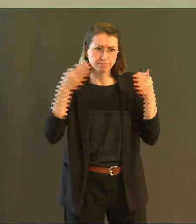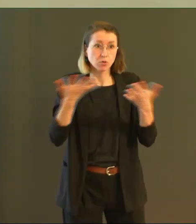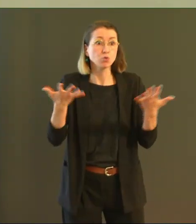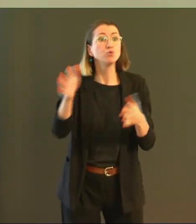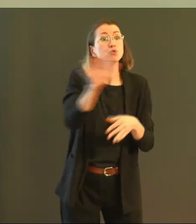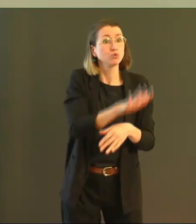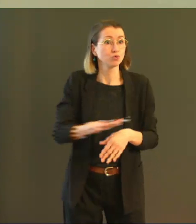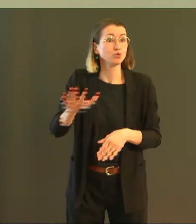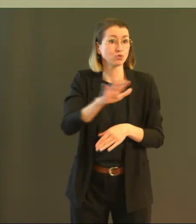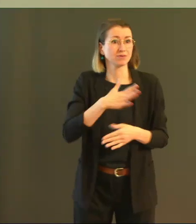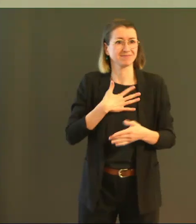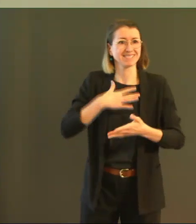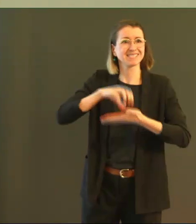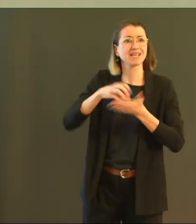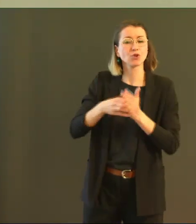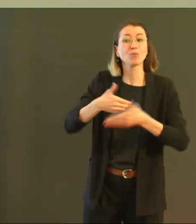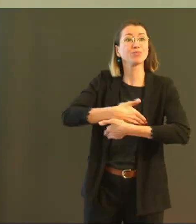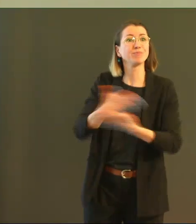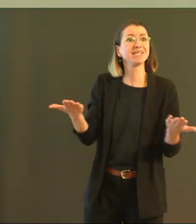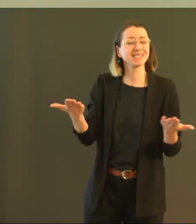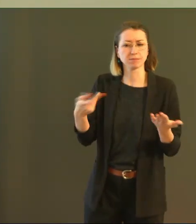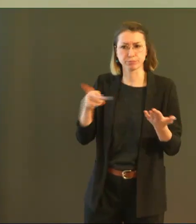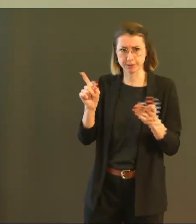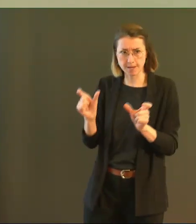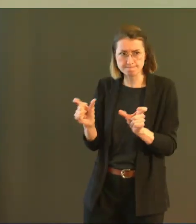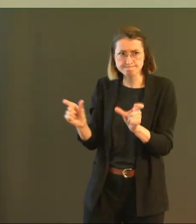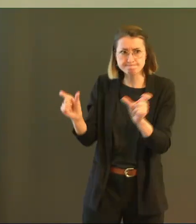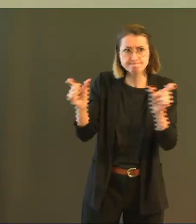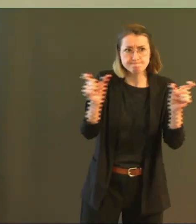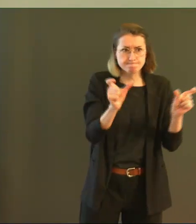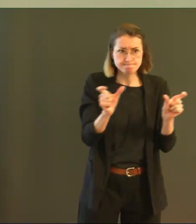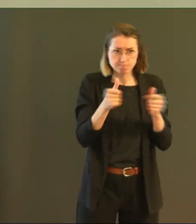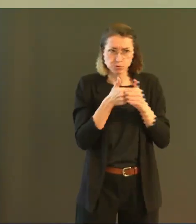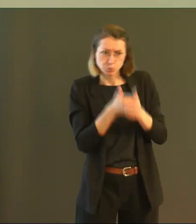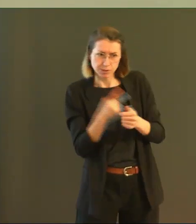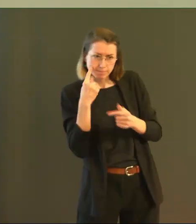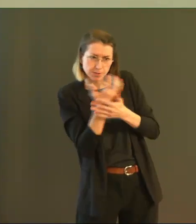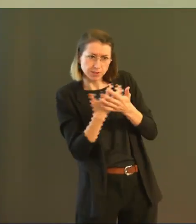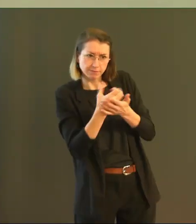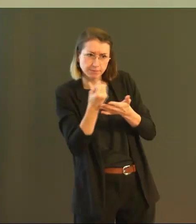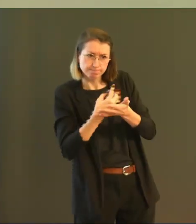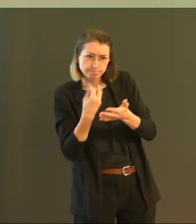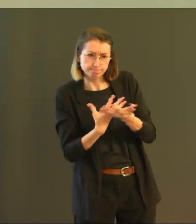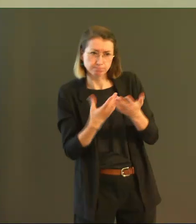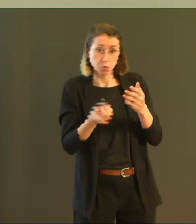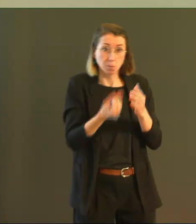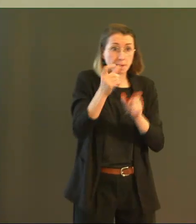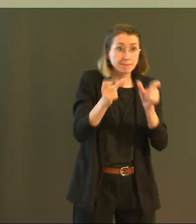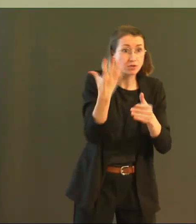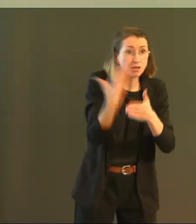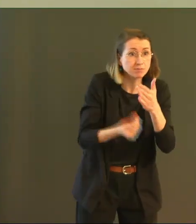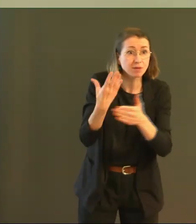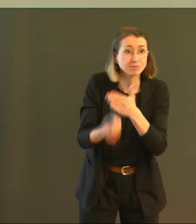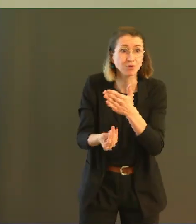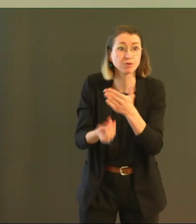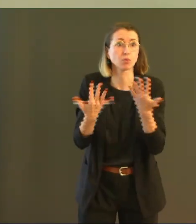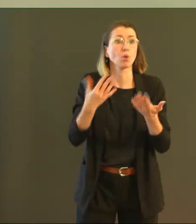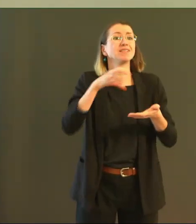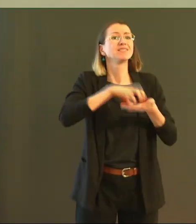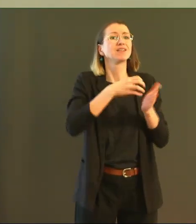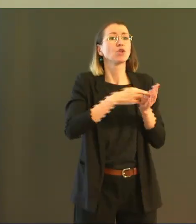définition systématique est similaire des absences pour raisons de santé cela peut varier d'un secteur économique à l'autre sinon ces